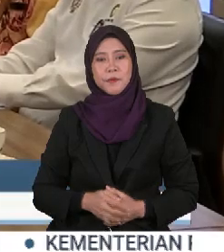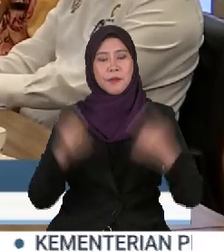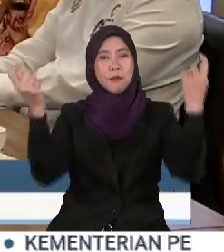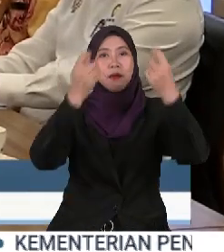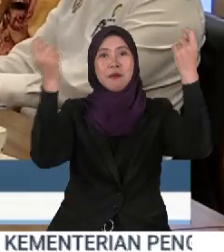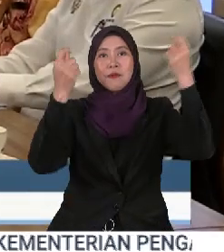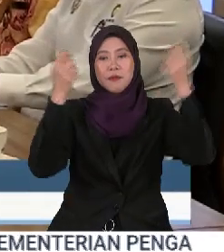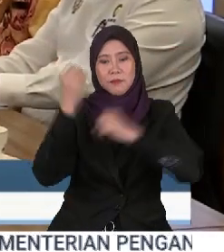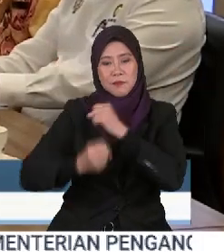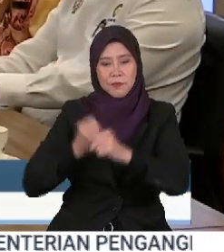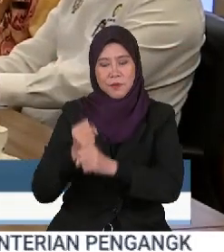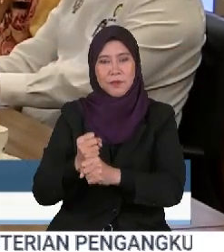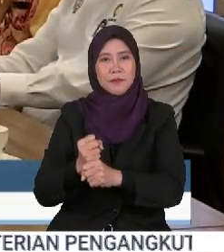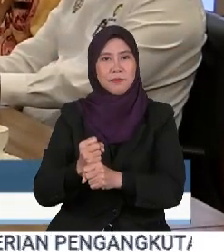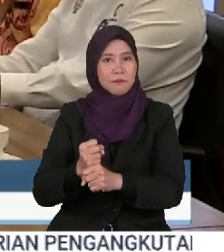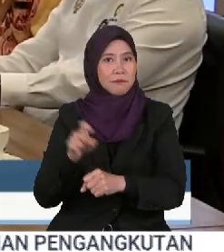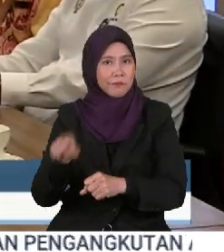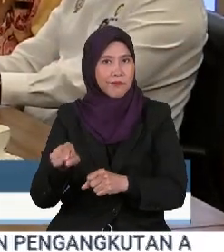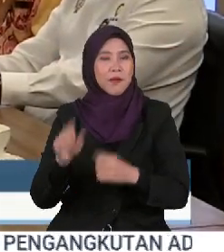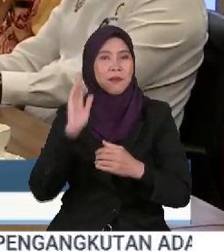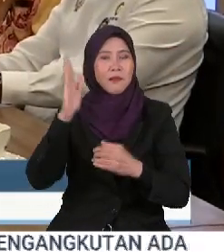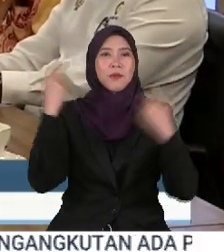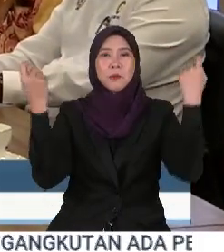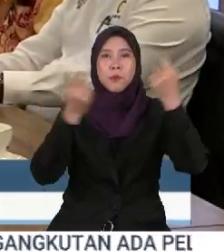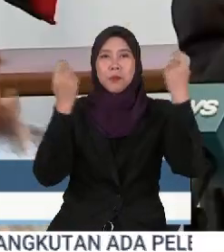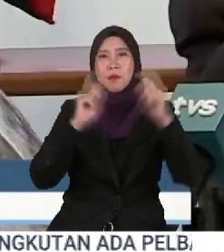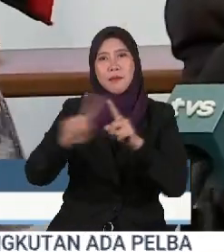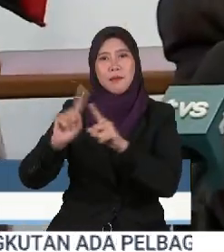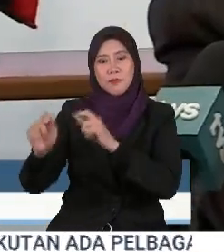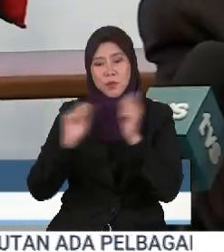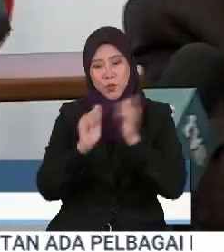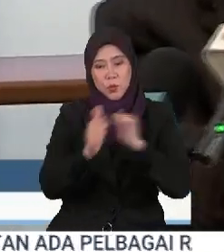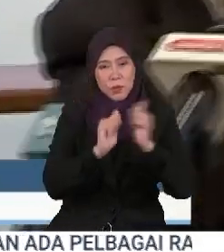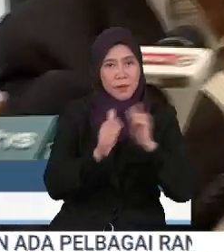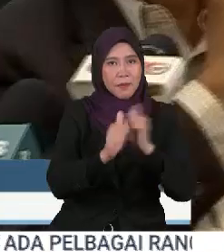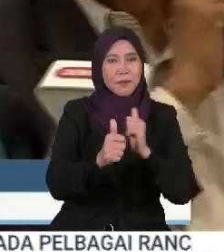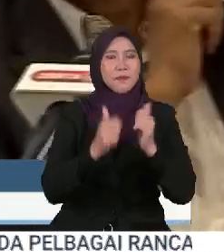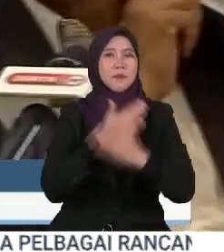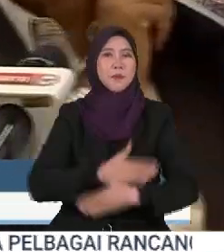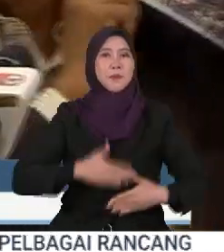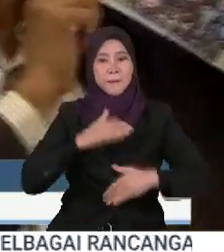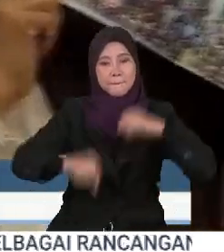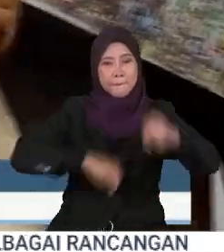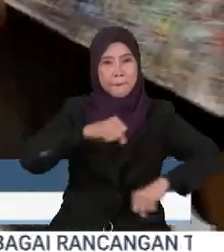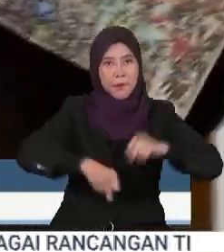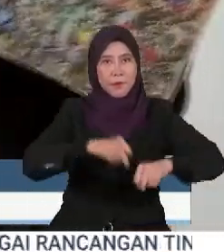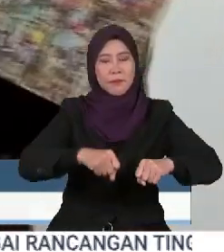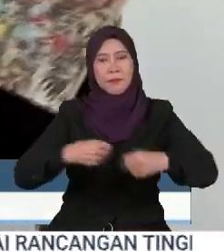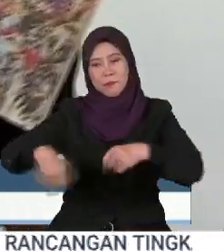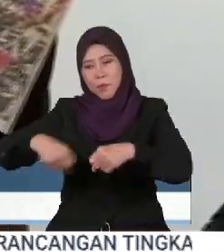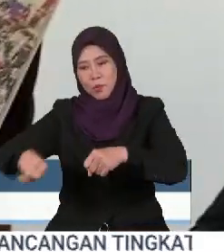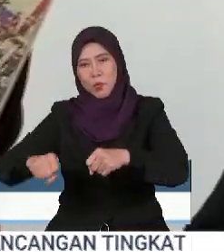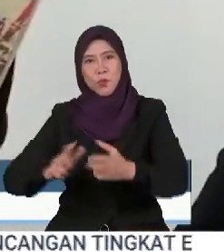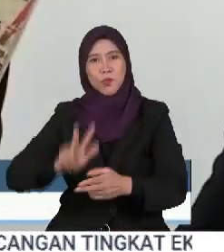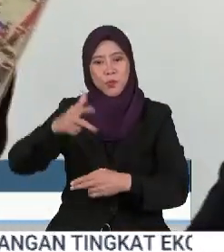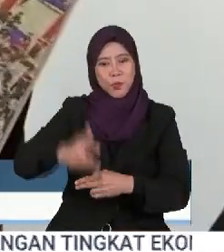Karnival tahunan di Sibujaya itu akan dimeriahkan dengan pelbagai acara sukan lasak seperti Sibujaya Bike Week, Sibujaya Motocross